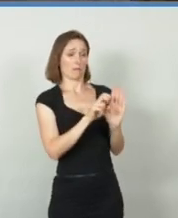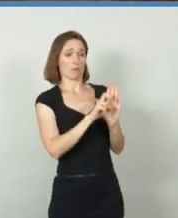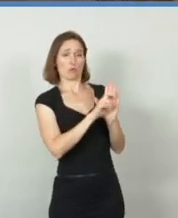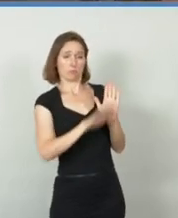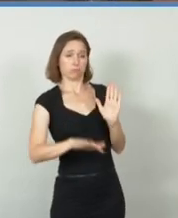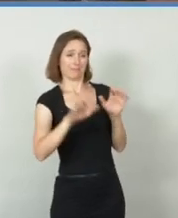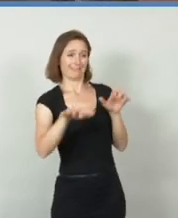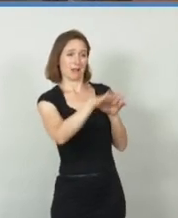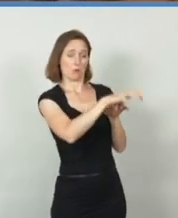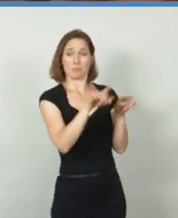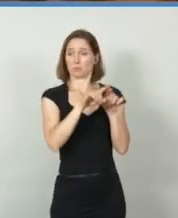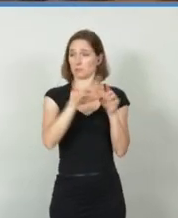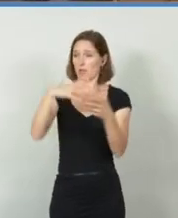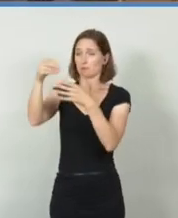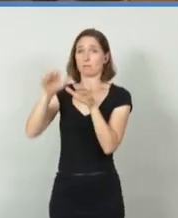concernés